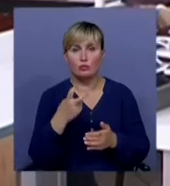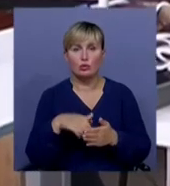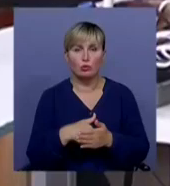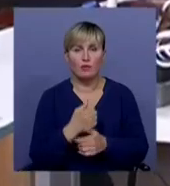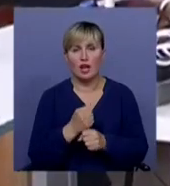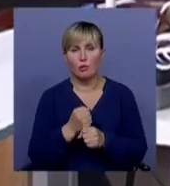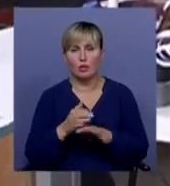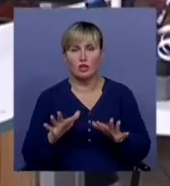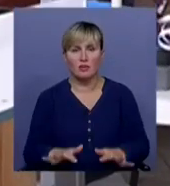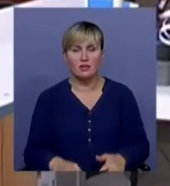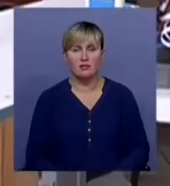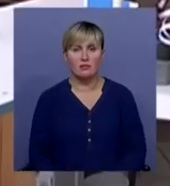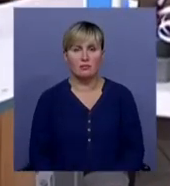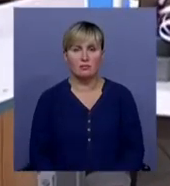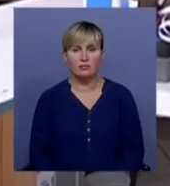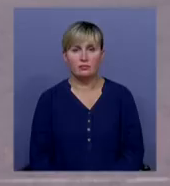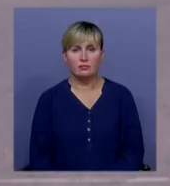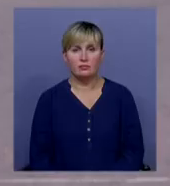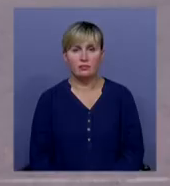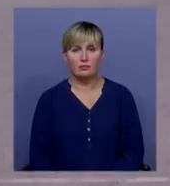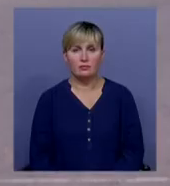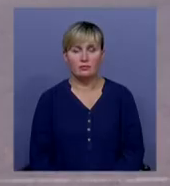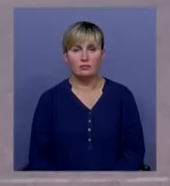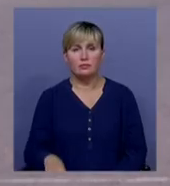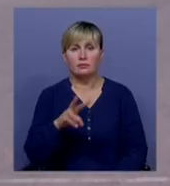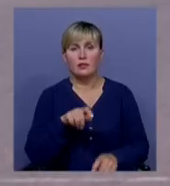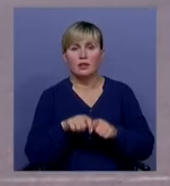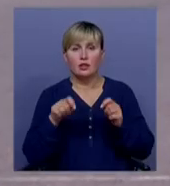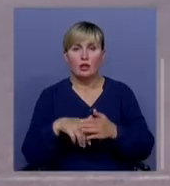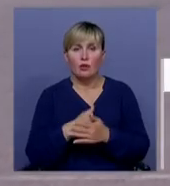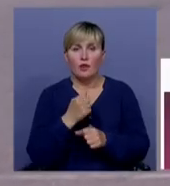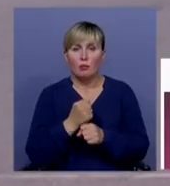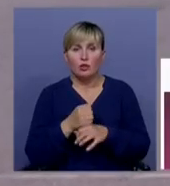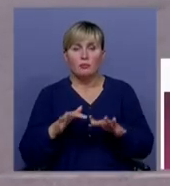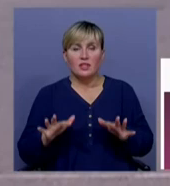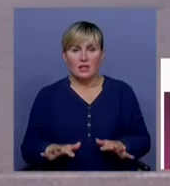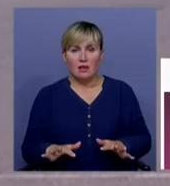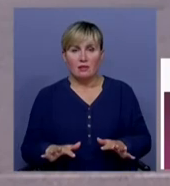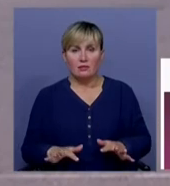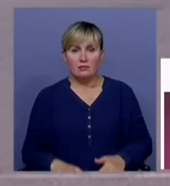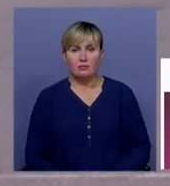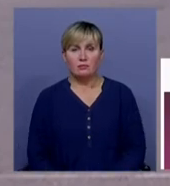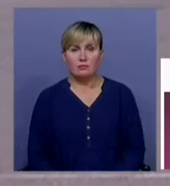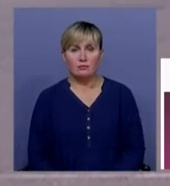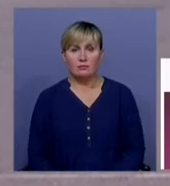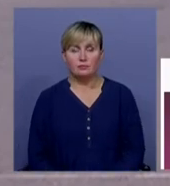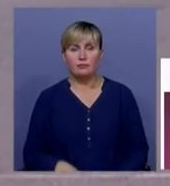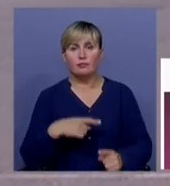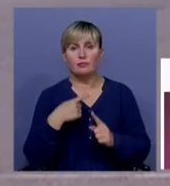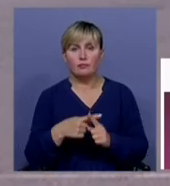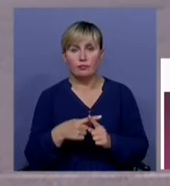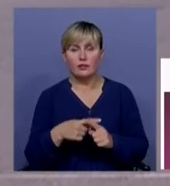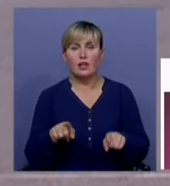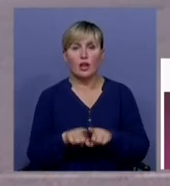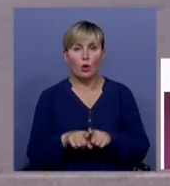новых рабочих мест. Мы создали новые рабочие места. Плюс